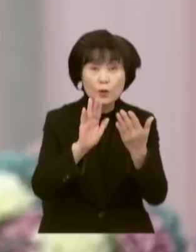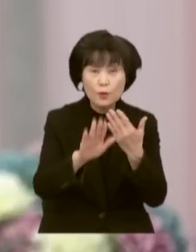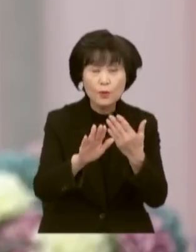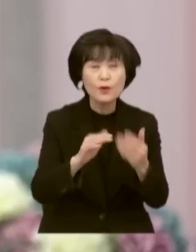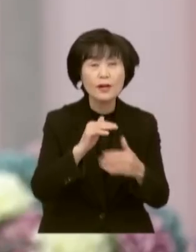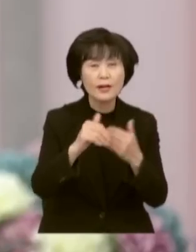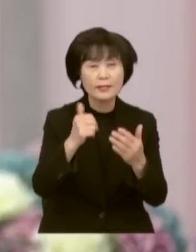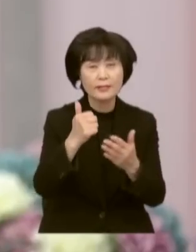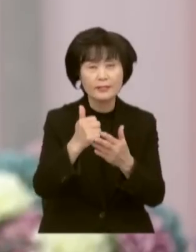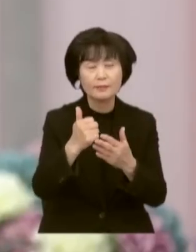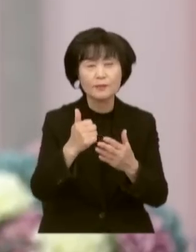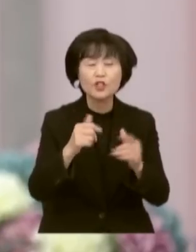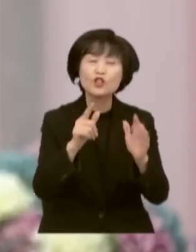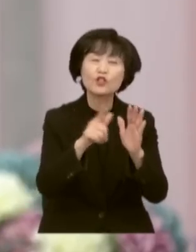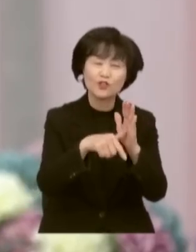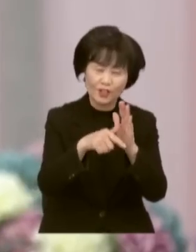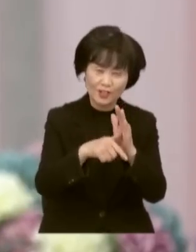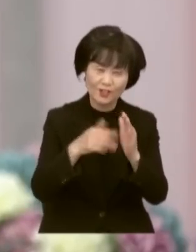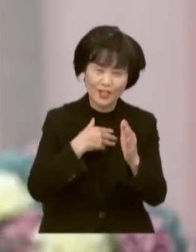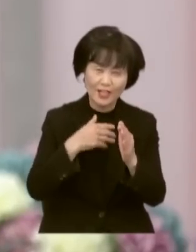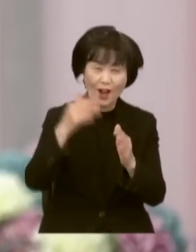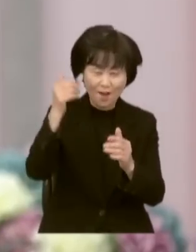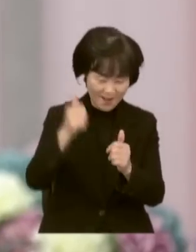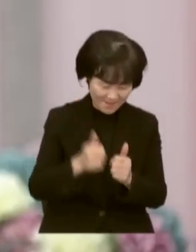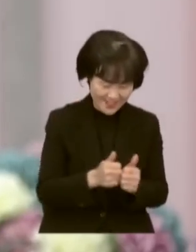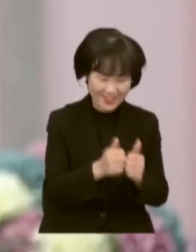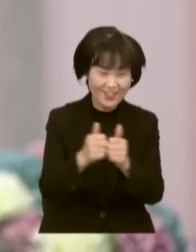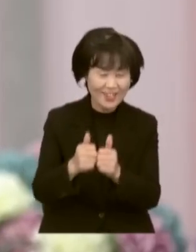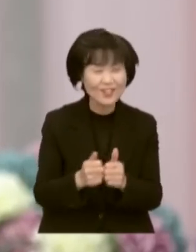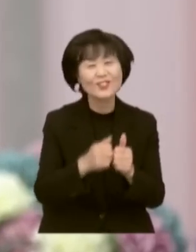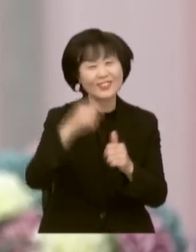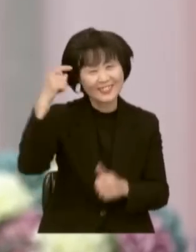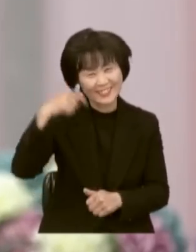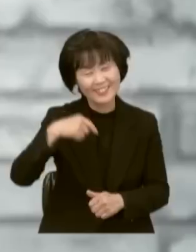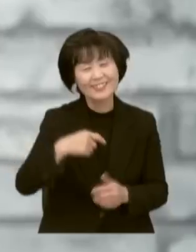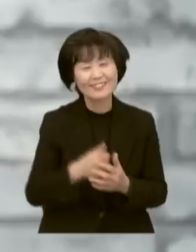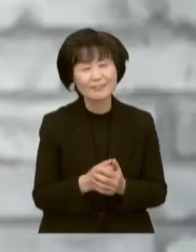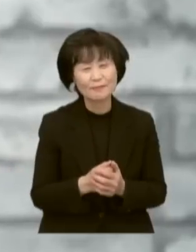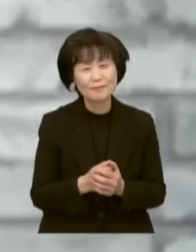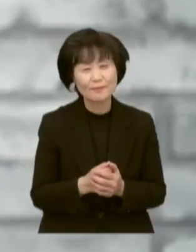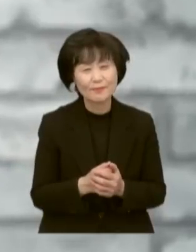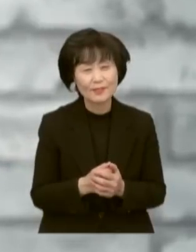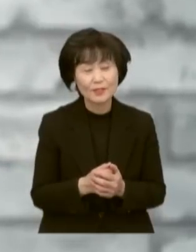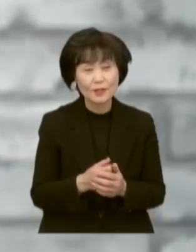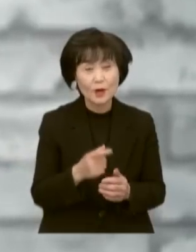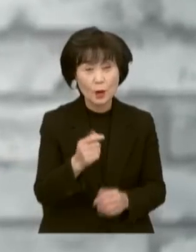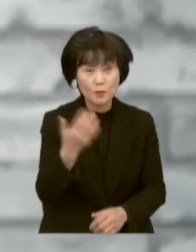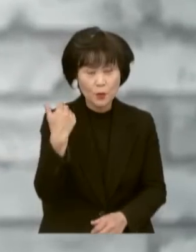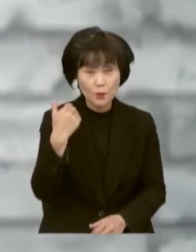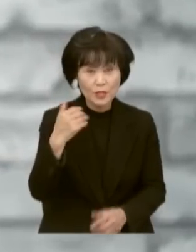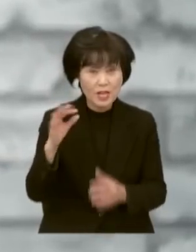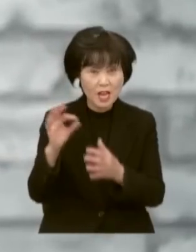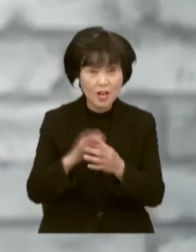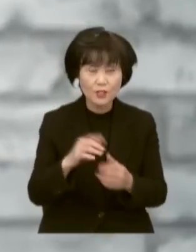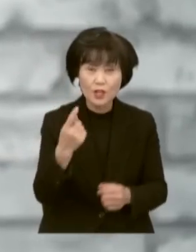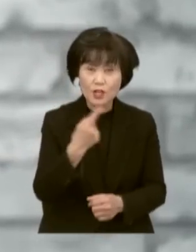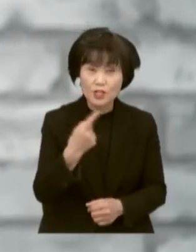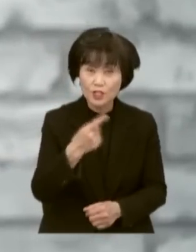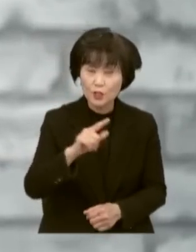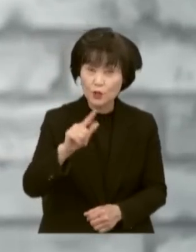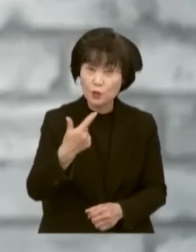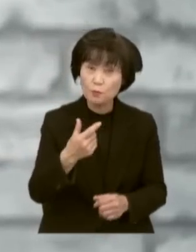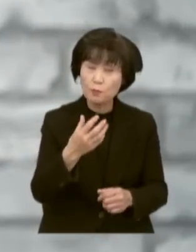이후로 하나님께서 매 순간 저와 동행해 주심을 느끼겠더라고요. 그러면은 아까 계속 1,600만